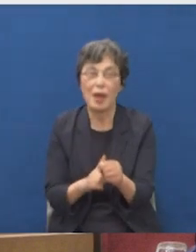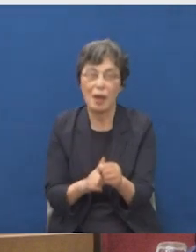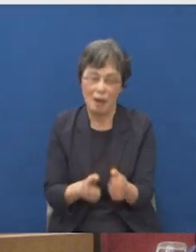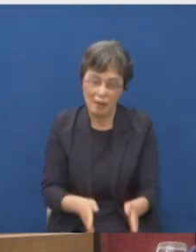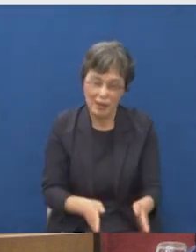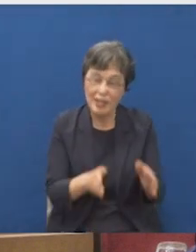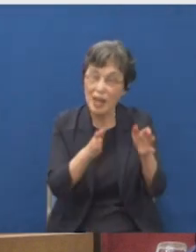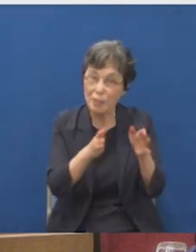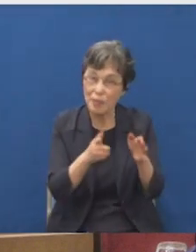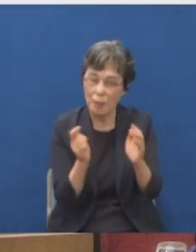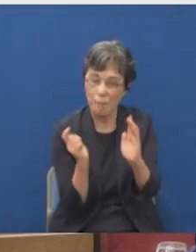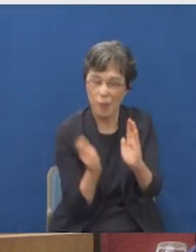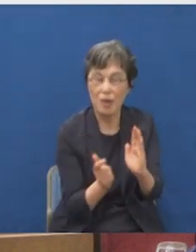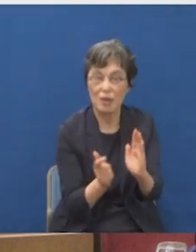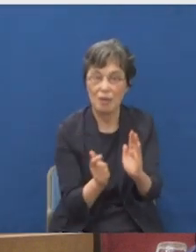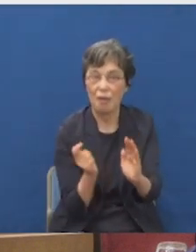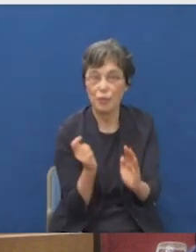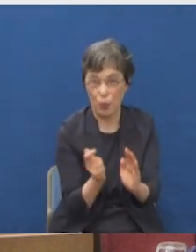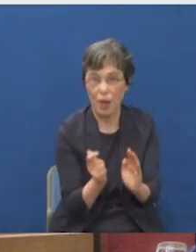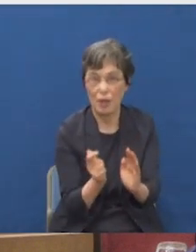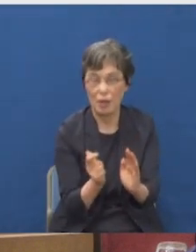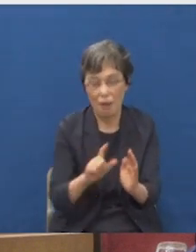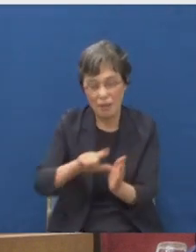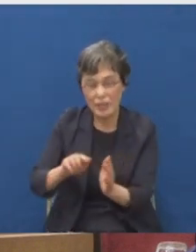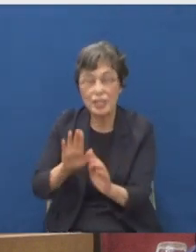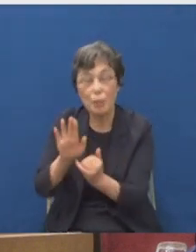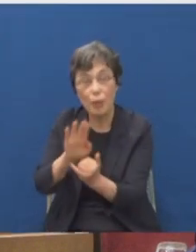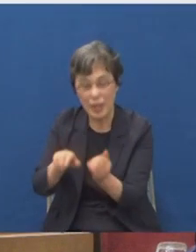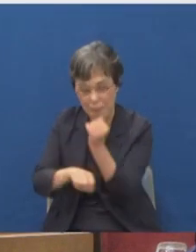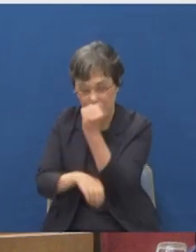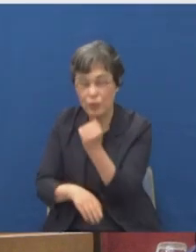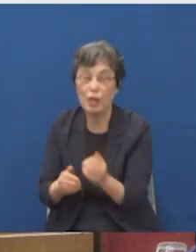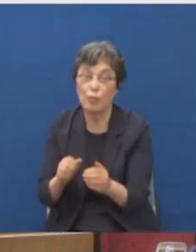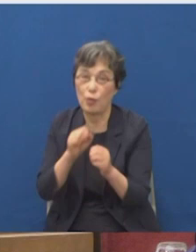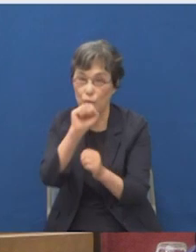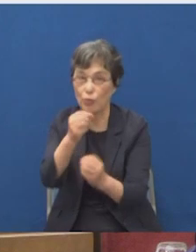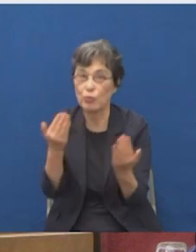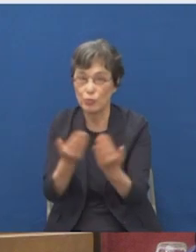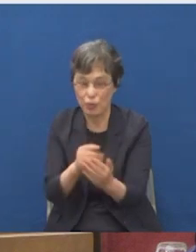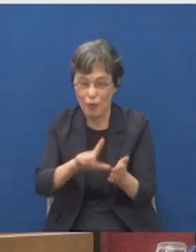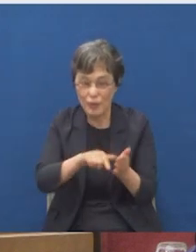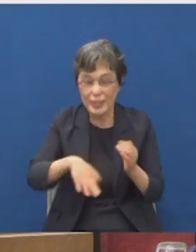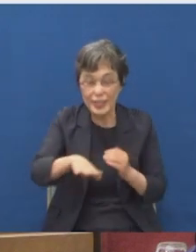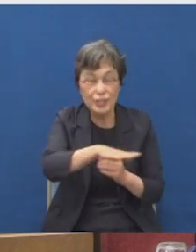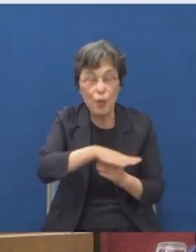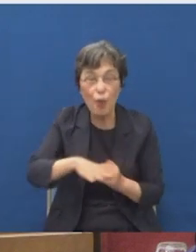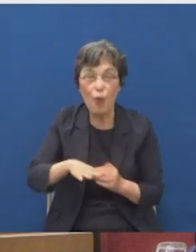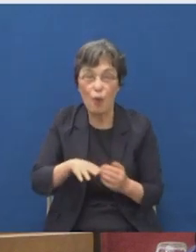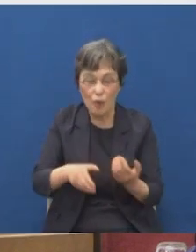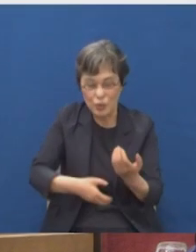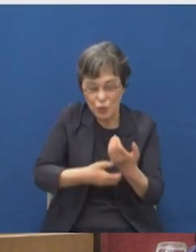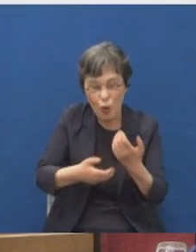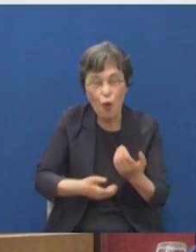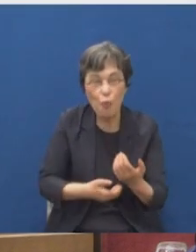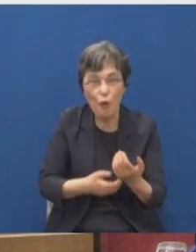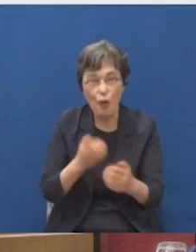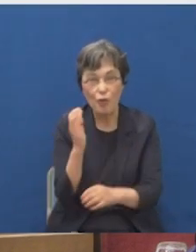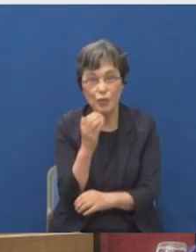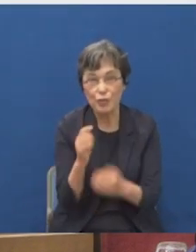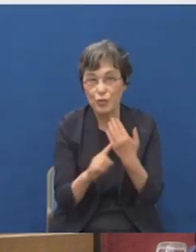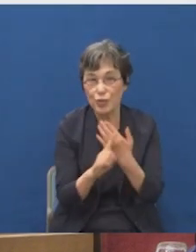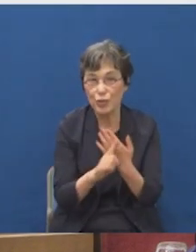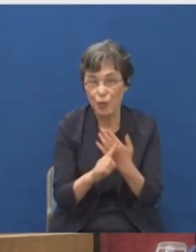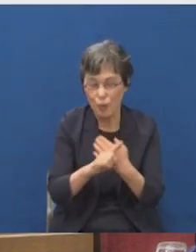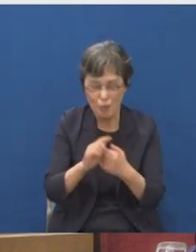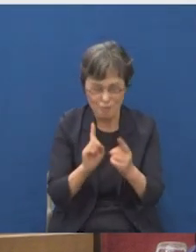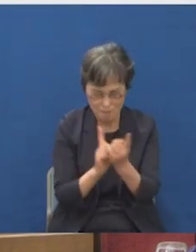等の耐震防火対策の強化、地域防災拠点の充実、地域における消防、救急機能の対応